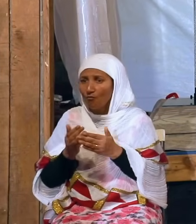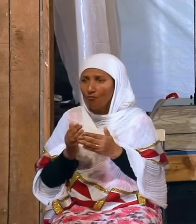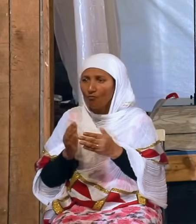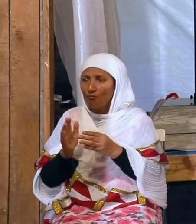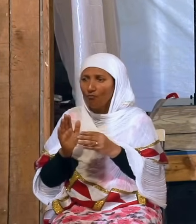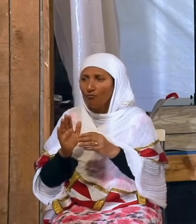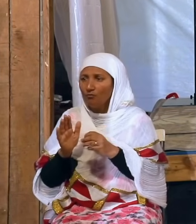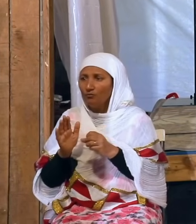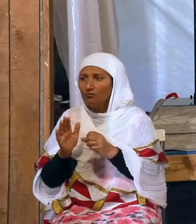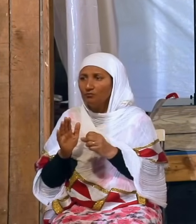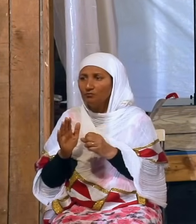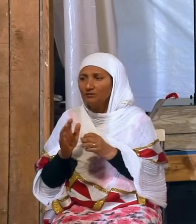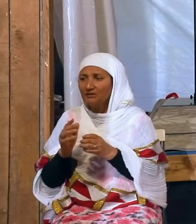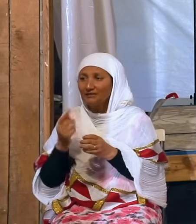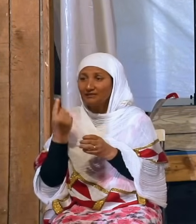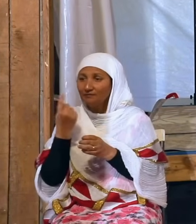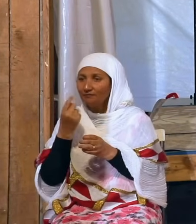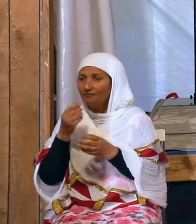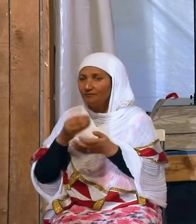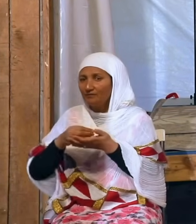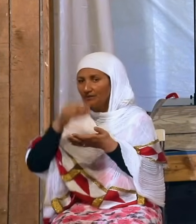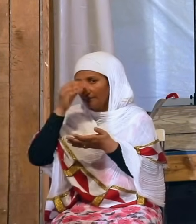ቀድም መምህር ብራኑ